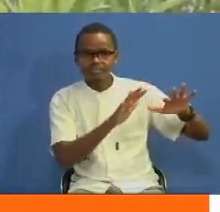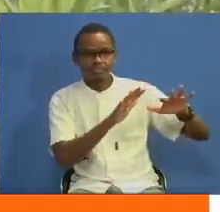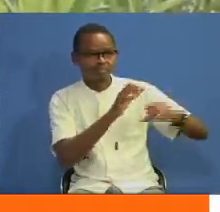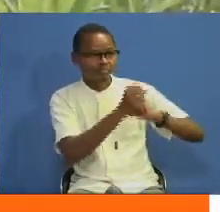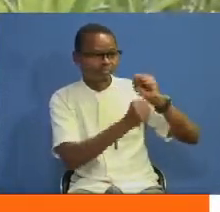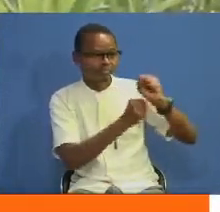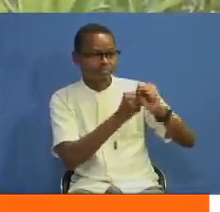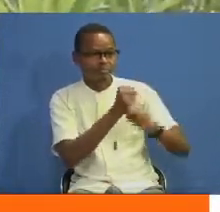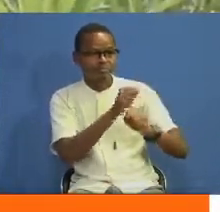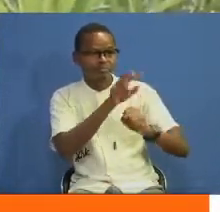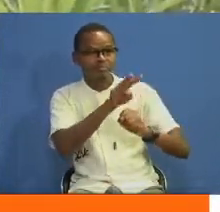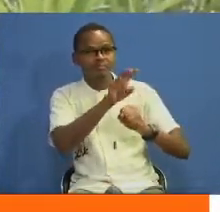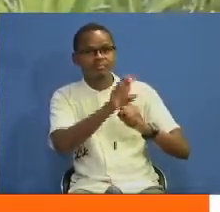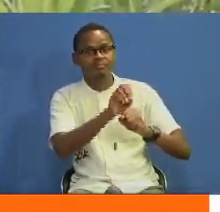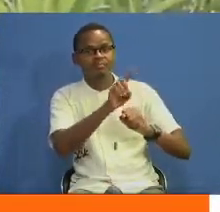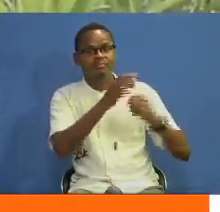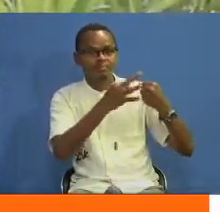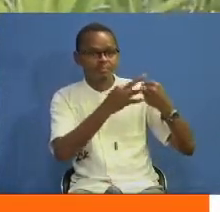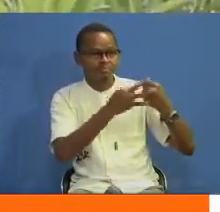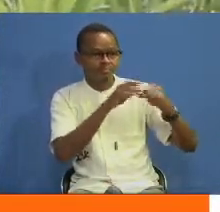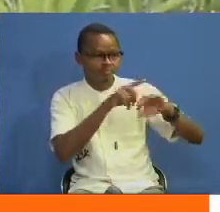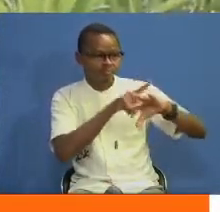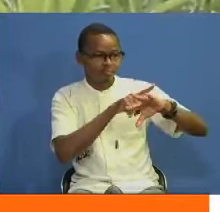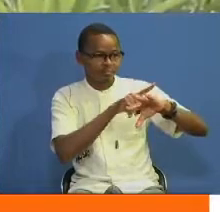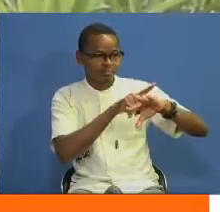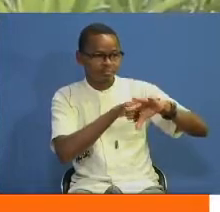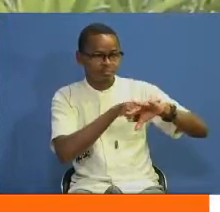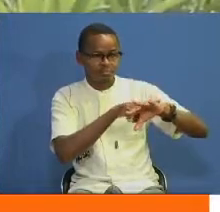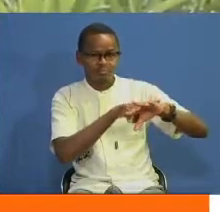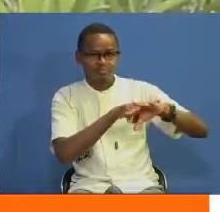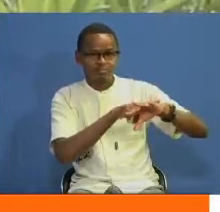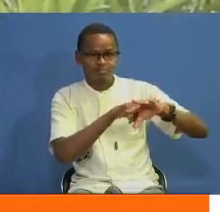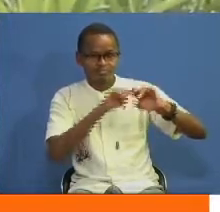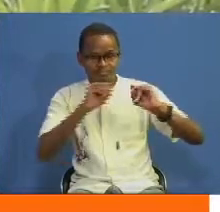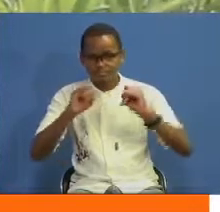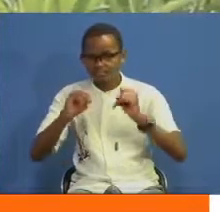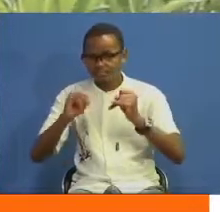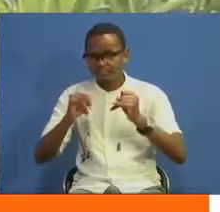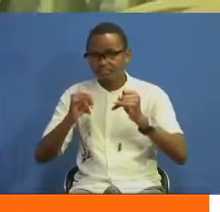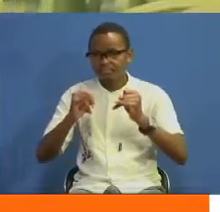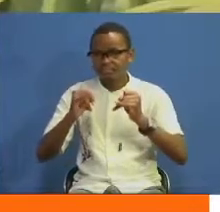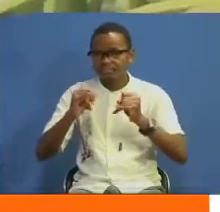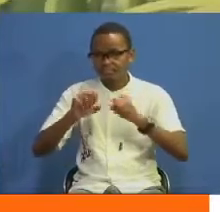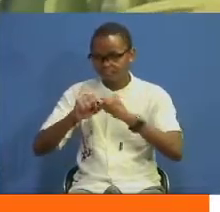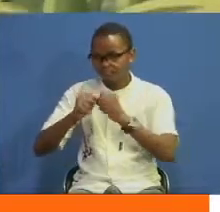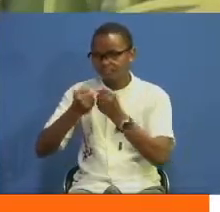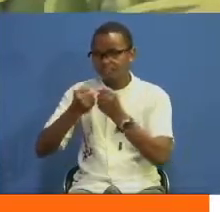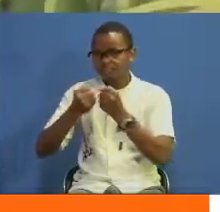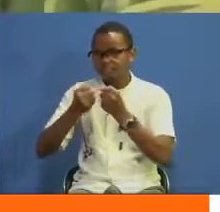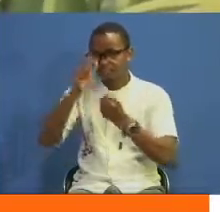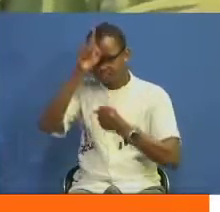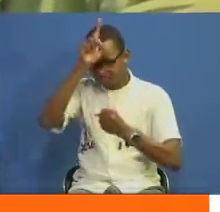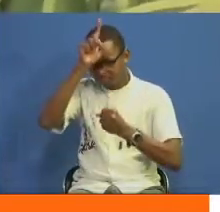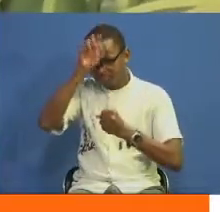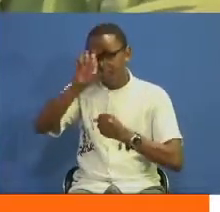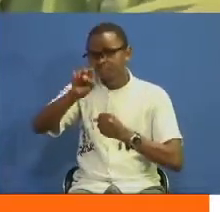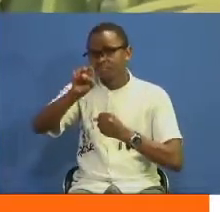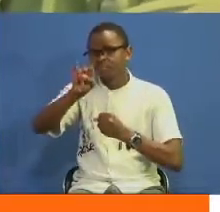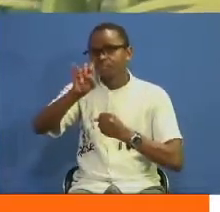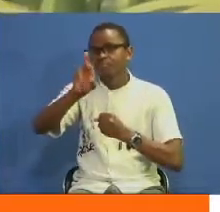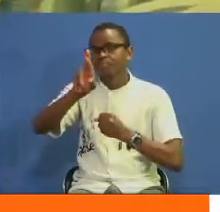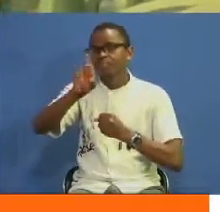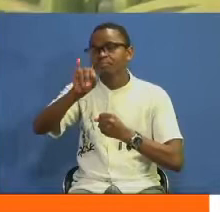wa 2018 wakati ambapo wimbi jipya liliharibu mimea katika kijiji cha Sirikwa, kaunti